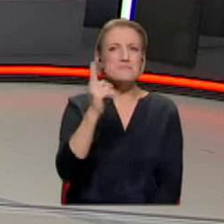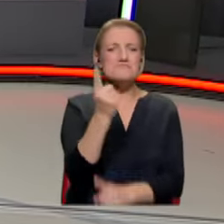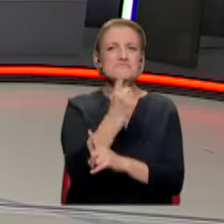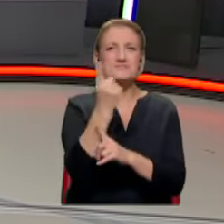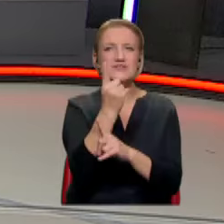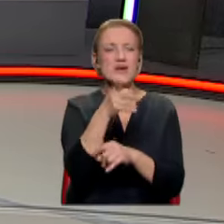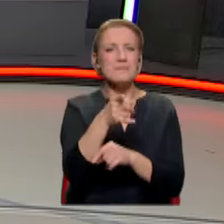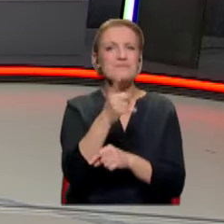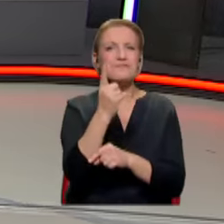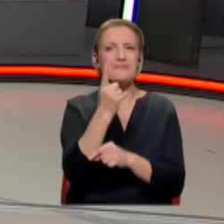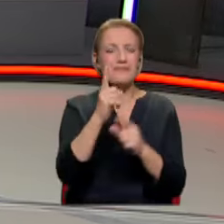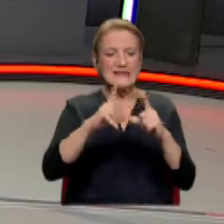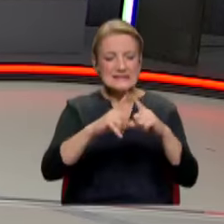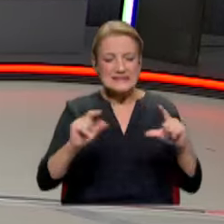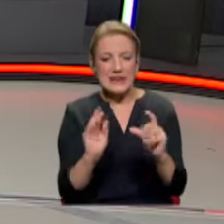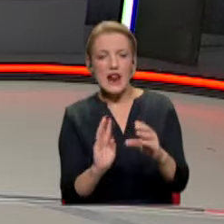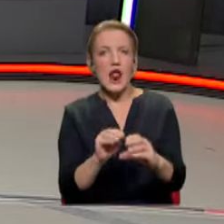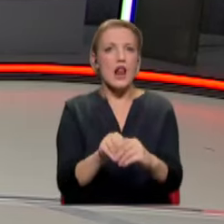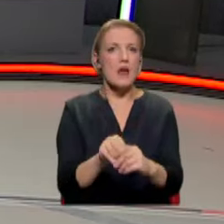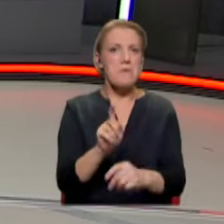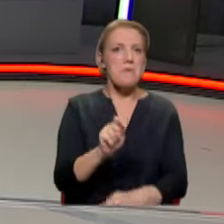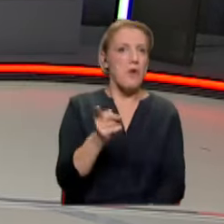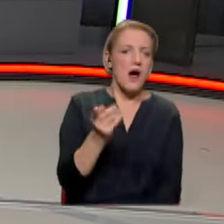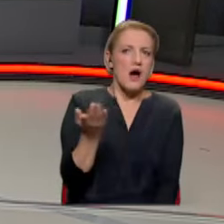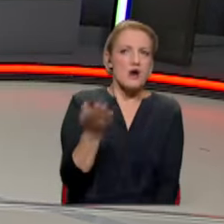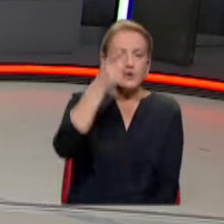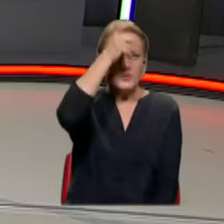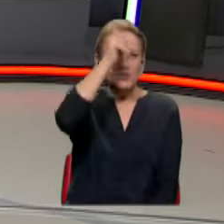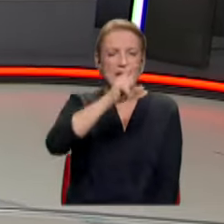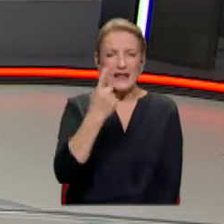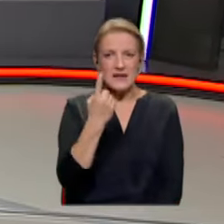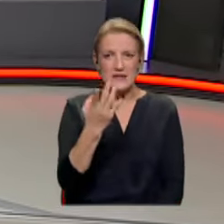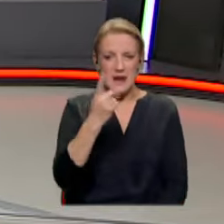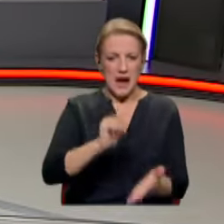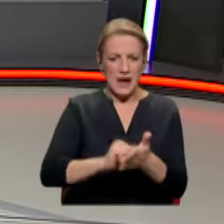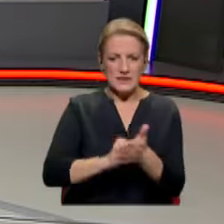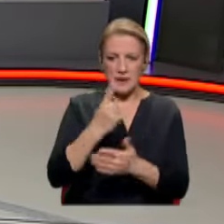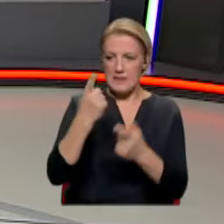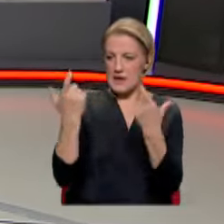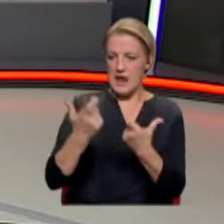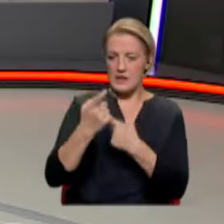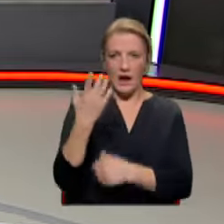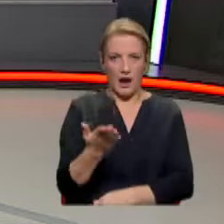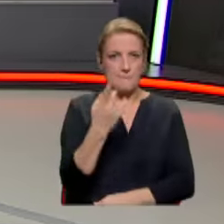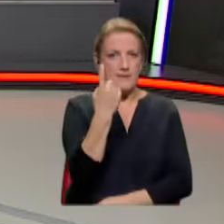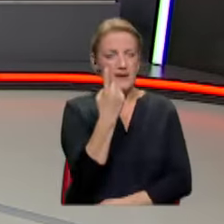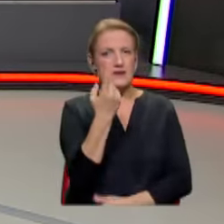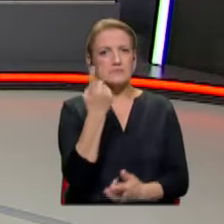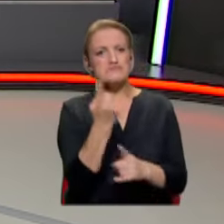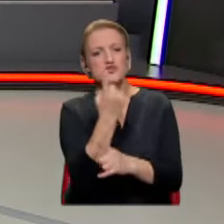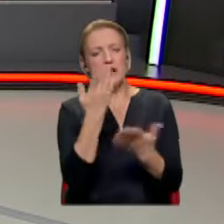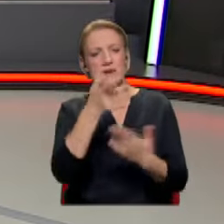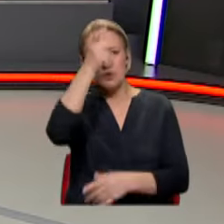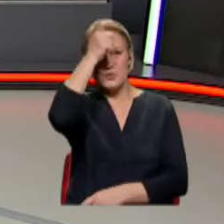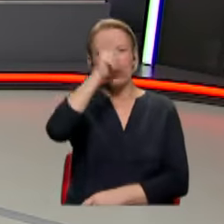şeyin içine katıyorlar birtakım sınırların içine katıyorlar ya Ülkenin birinde gazetenin birinde bir yerde bir şeyde Efendim